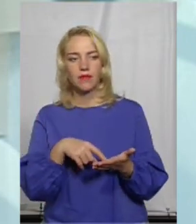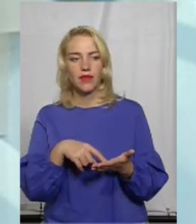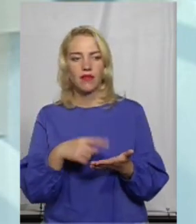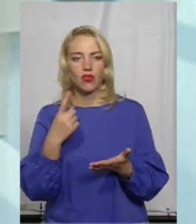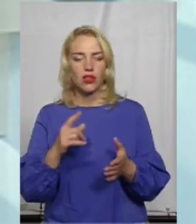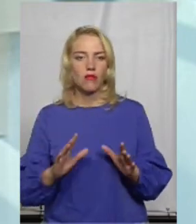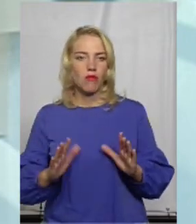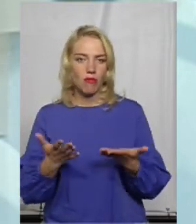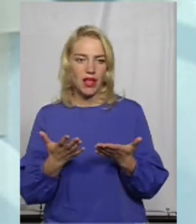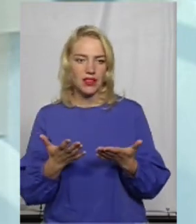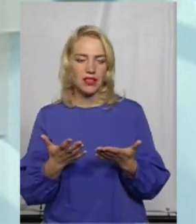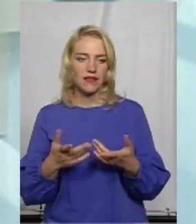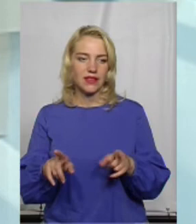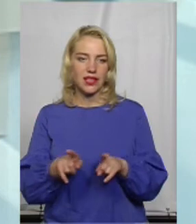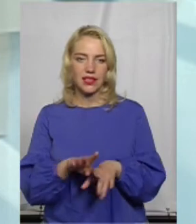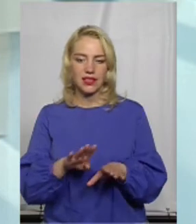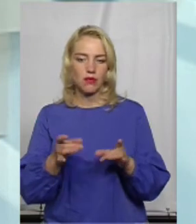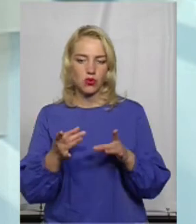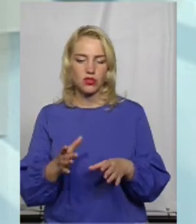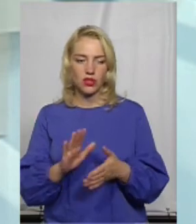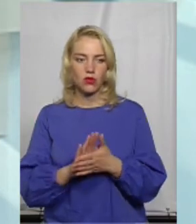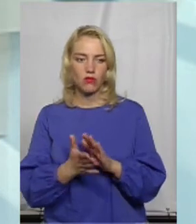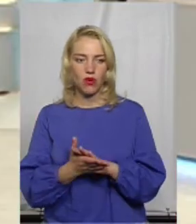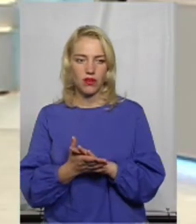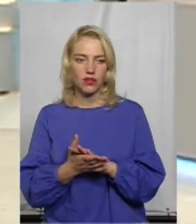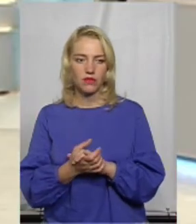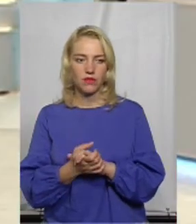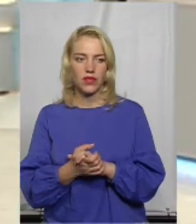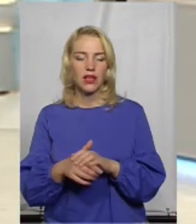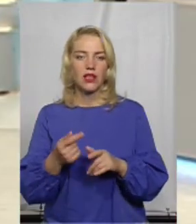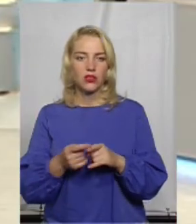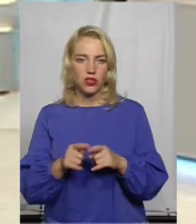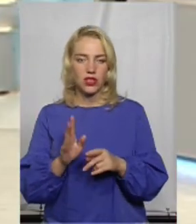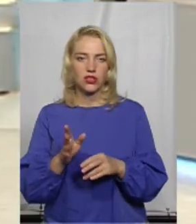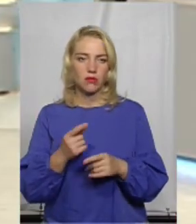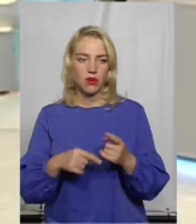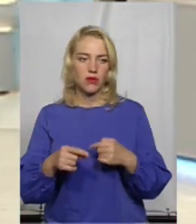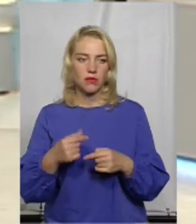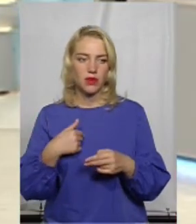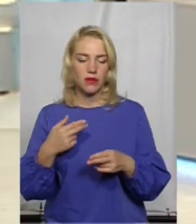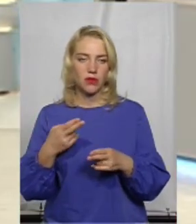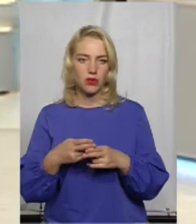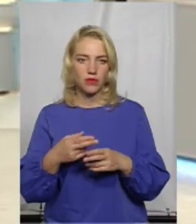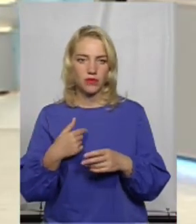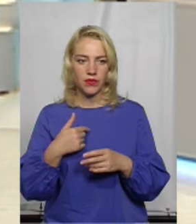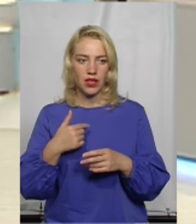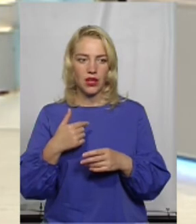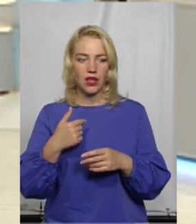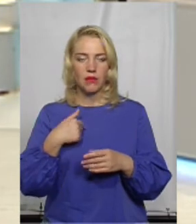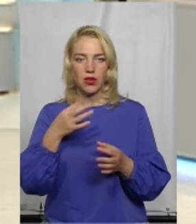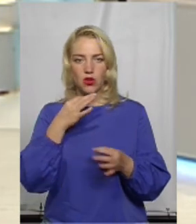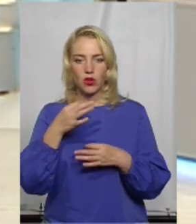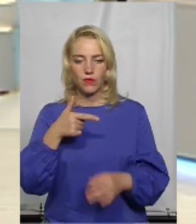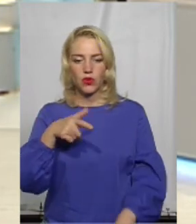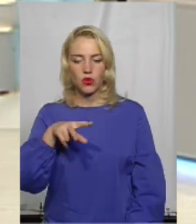один момент зовсім в таких непростих умовах. Зараз ми до них повернемось. Перепрошую, я вас переб'ю. Ось ми розмовляли з